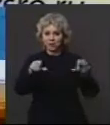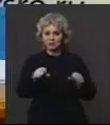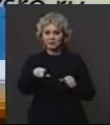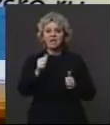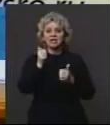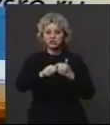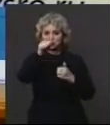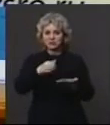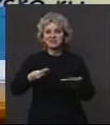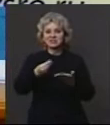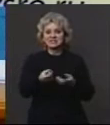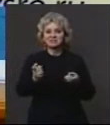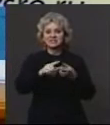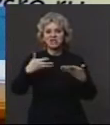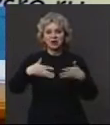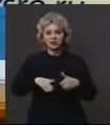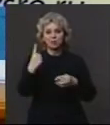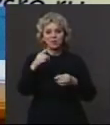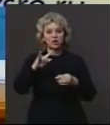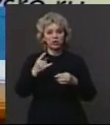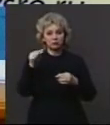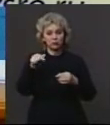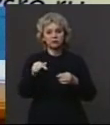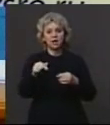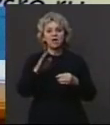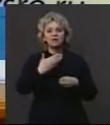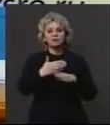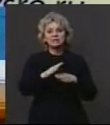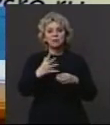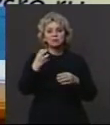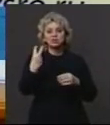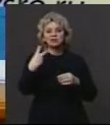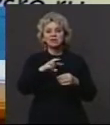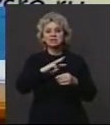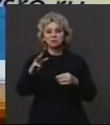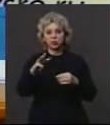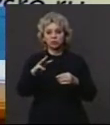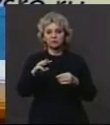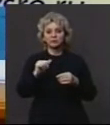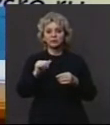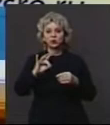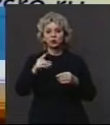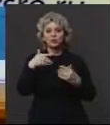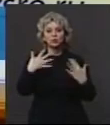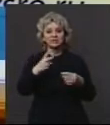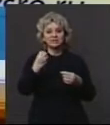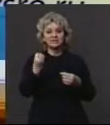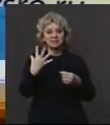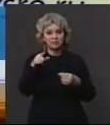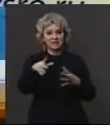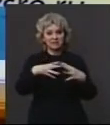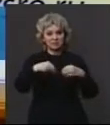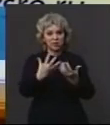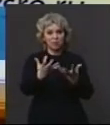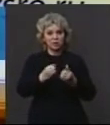На ежемесячную выплату в связи с рождением первого ребенка выделяется 520 миллионов рублей. Уже 215